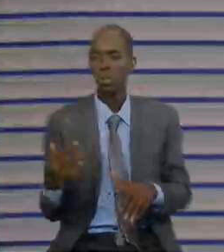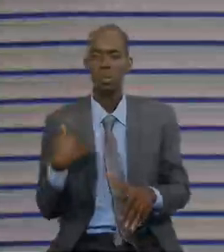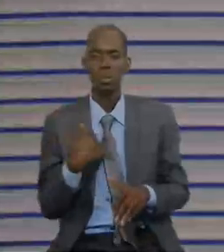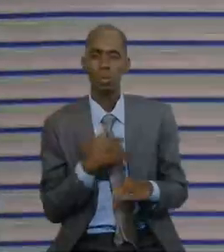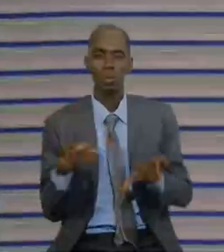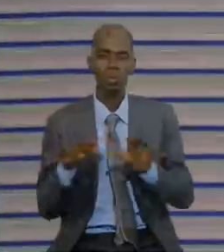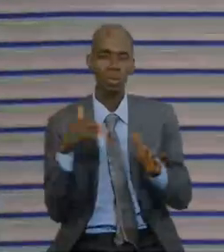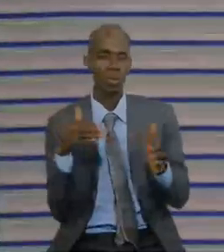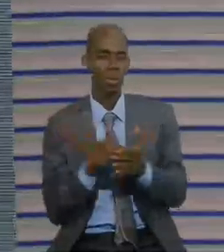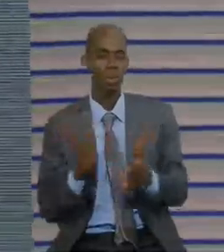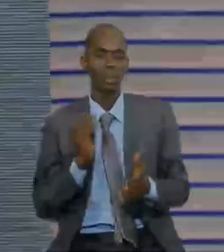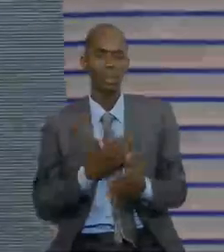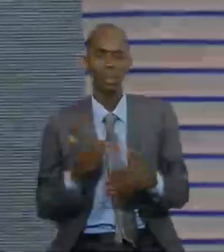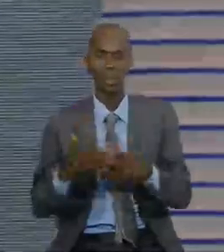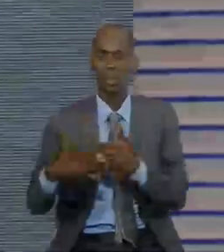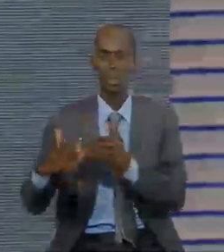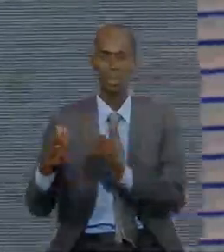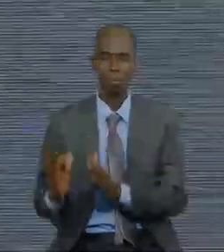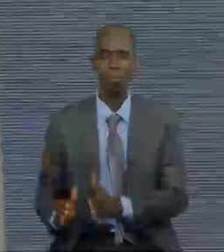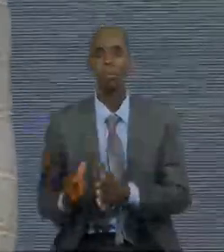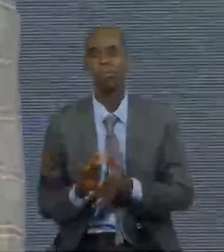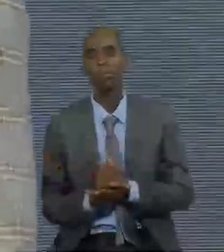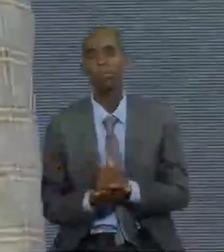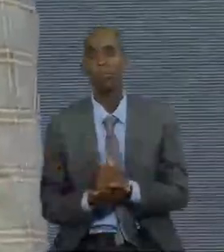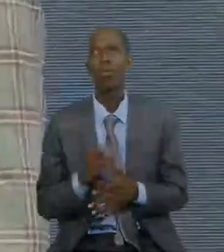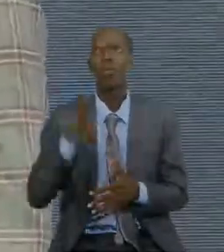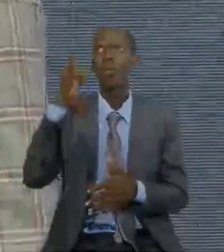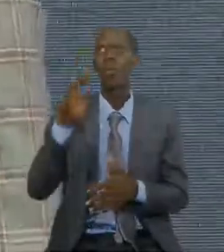tout mal que nous faisons 30 nos voisins